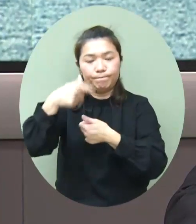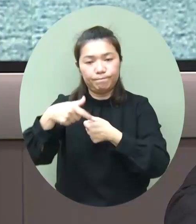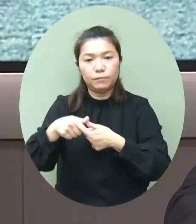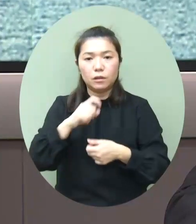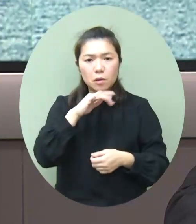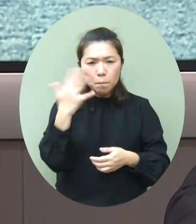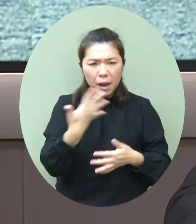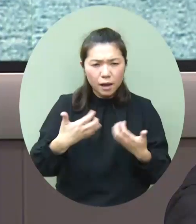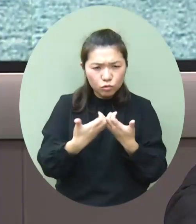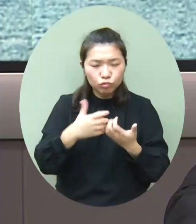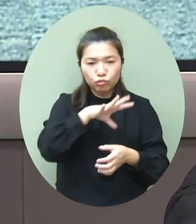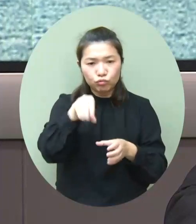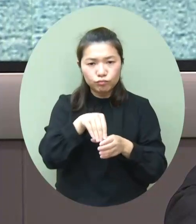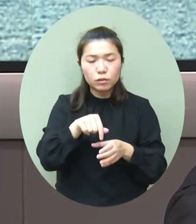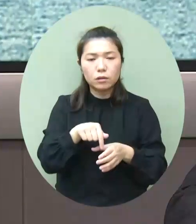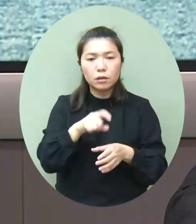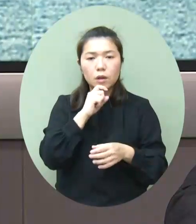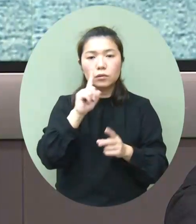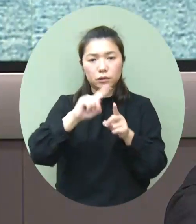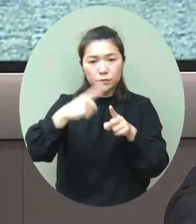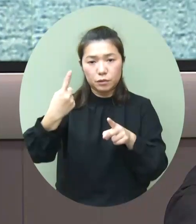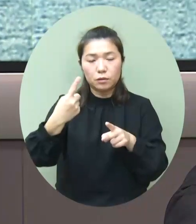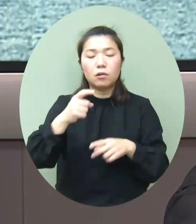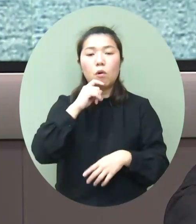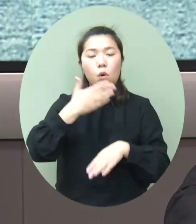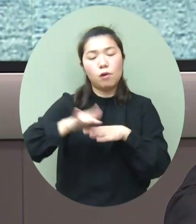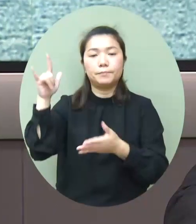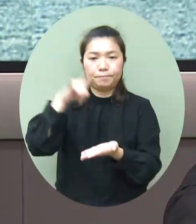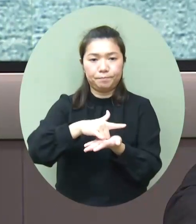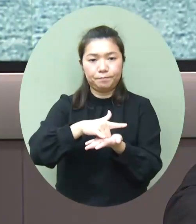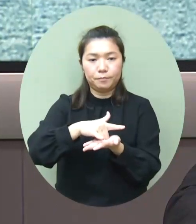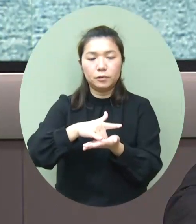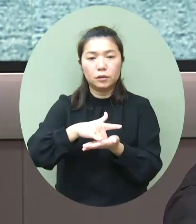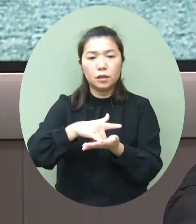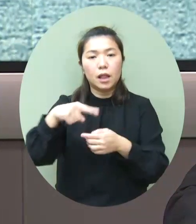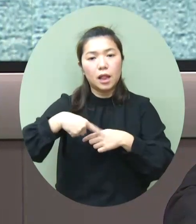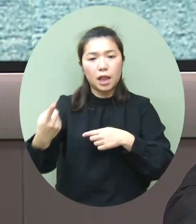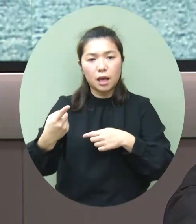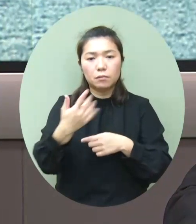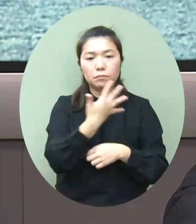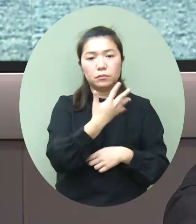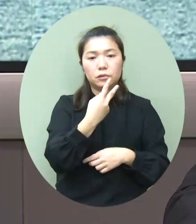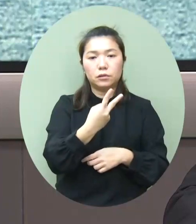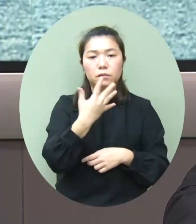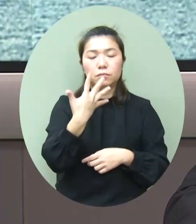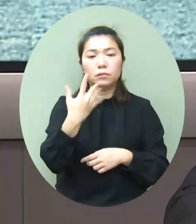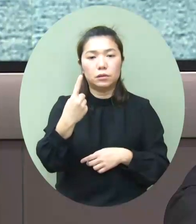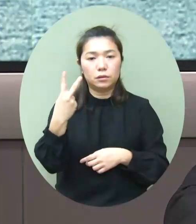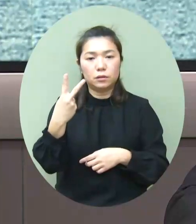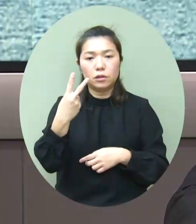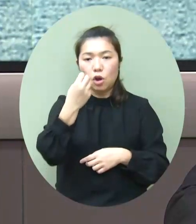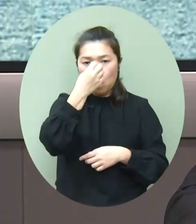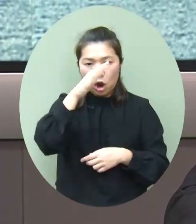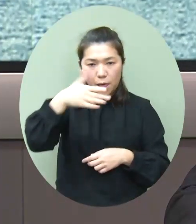45342例是私营化验所确诊的，其中11例是输入性个案，剩下的